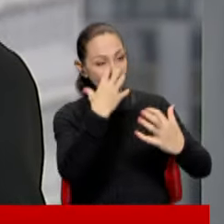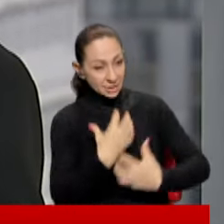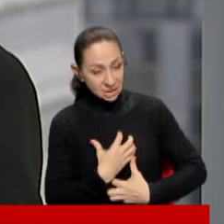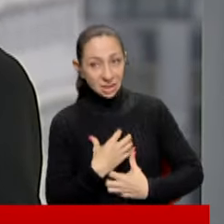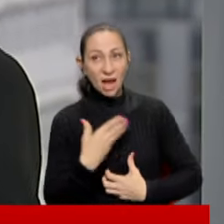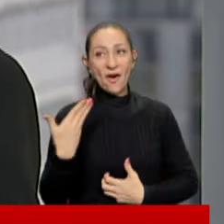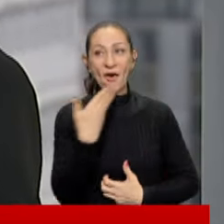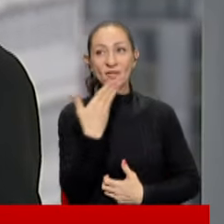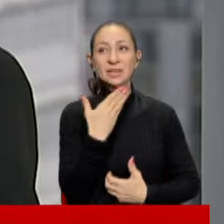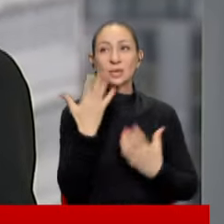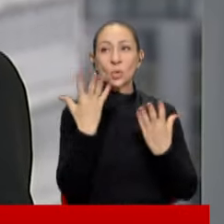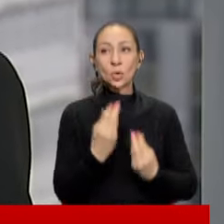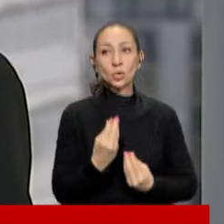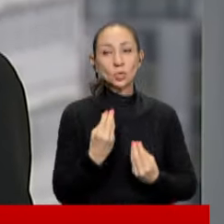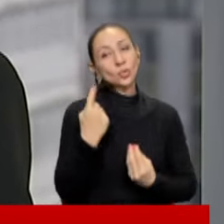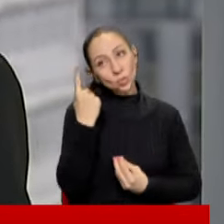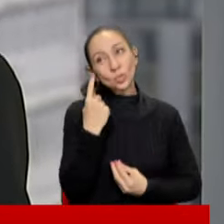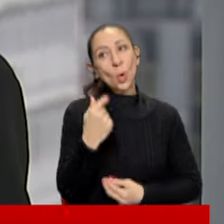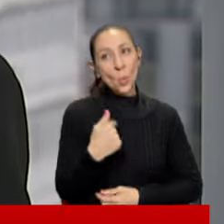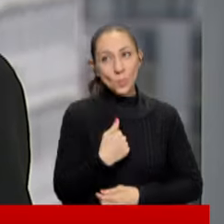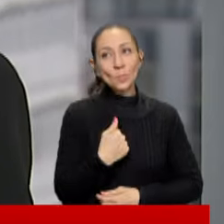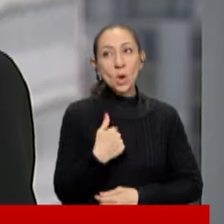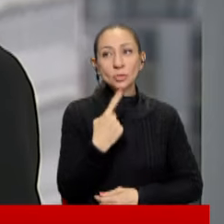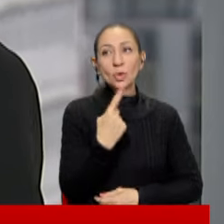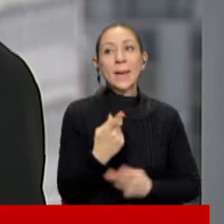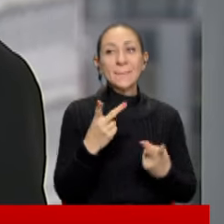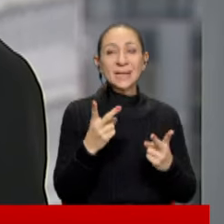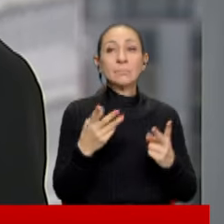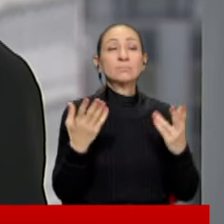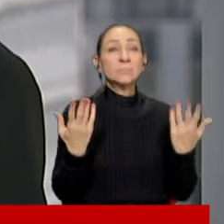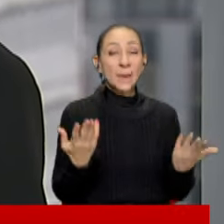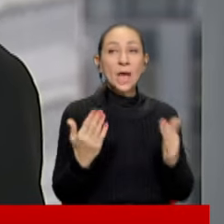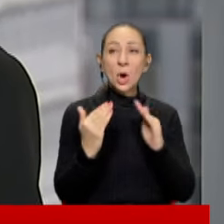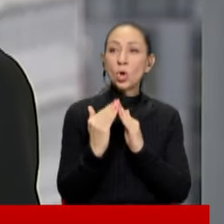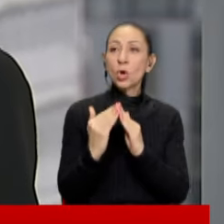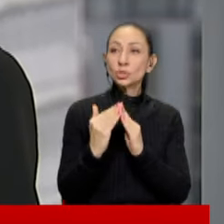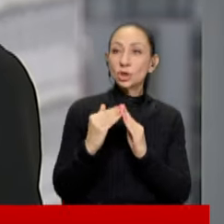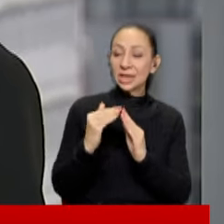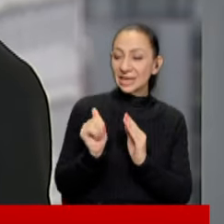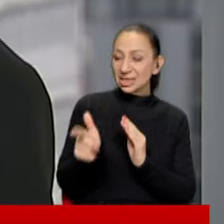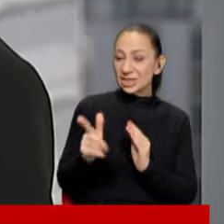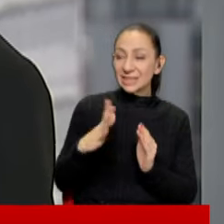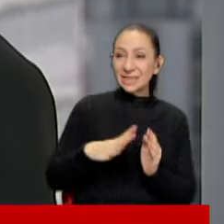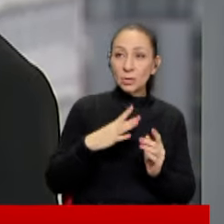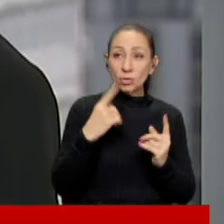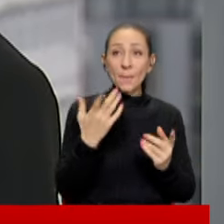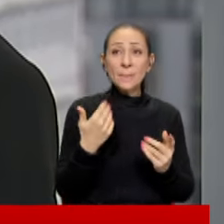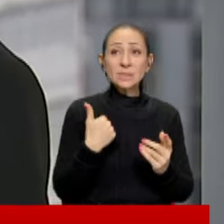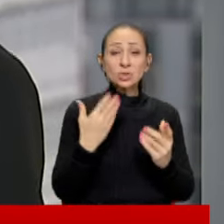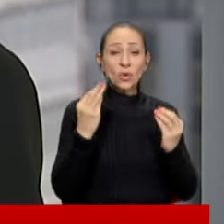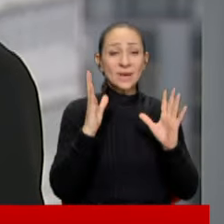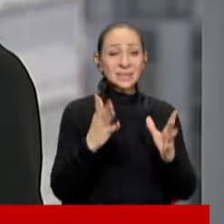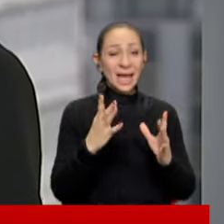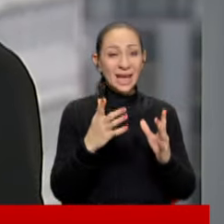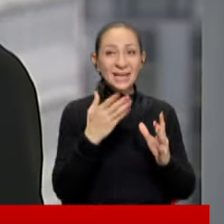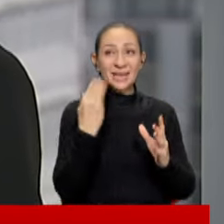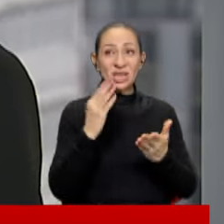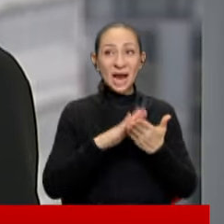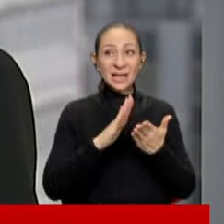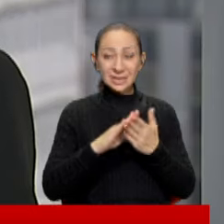de avantajlı bir konuma getirdi beni, öyle ifade edebilirim. Tabii komşu ilçede isteniyor deniyor. Aslında biz pek çok yerde gösterdik